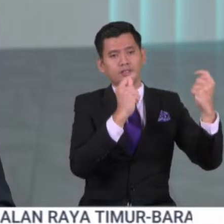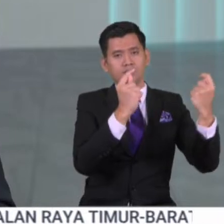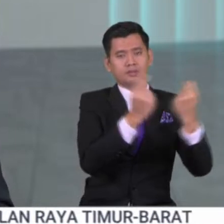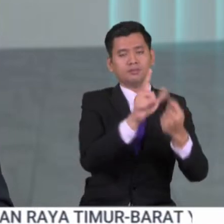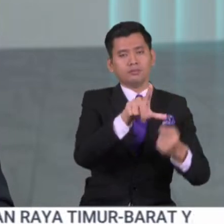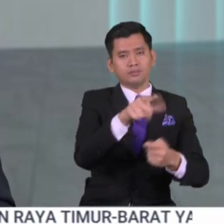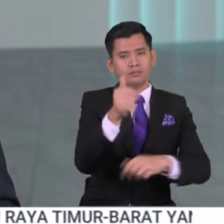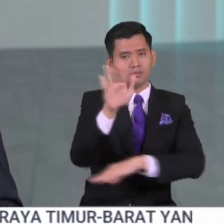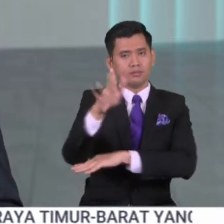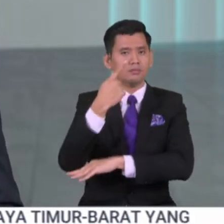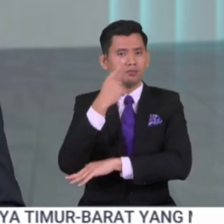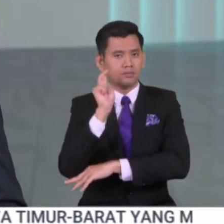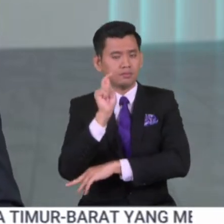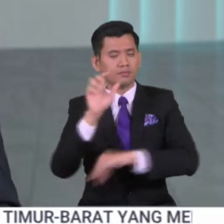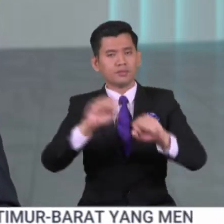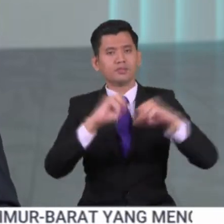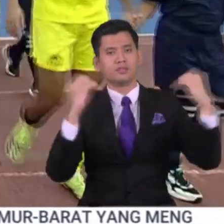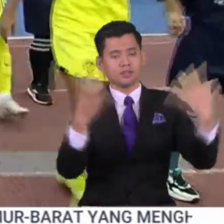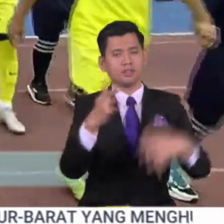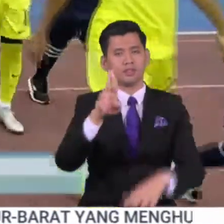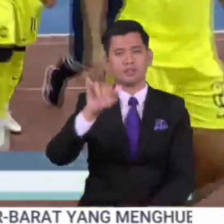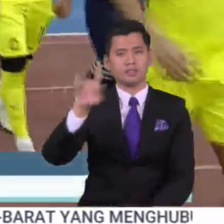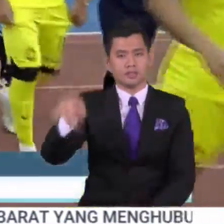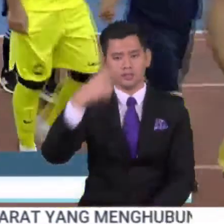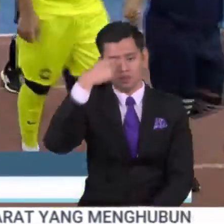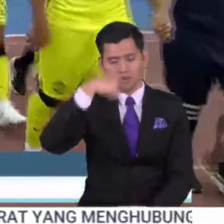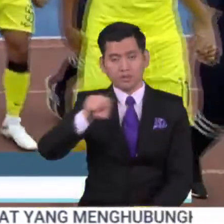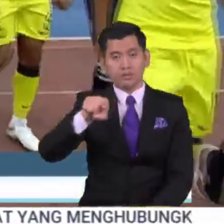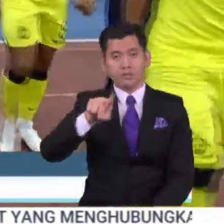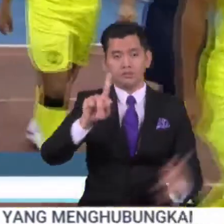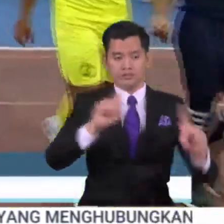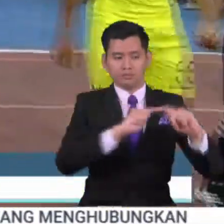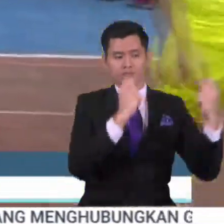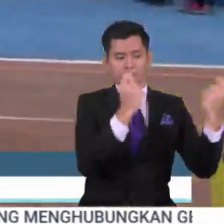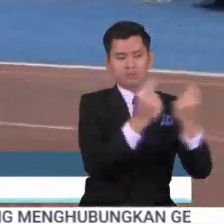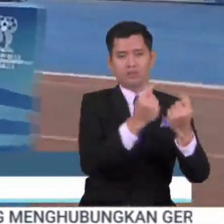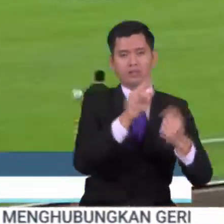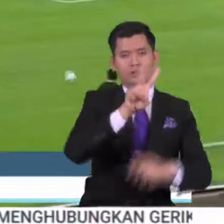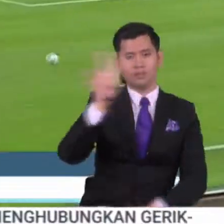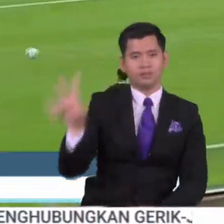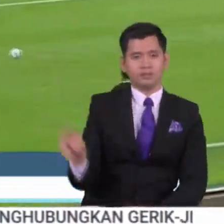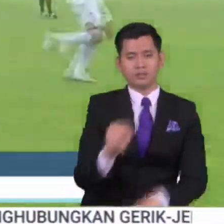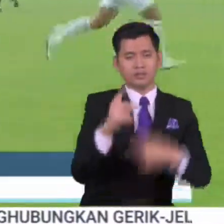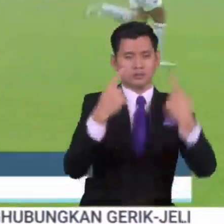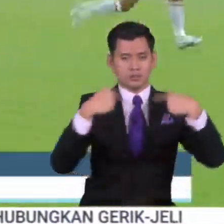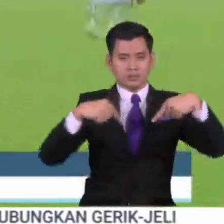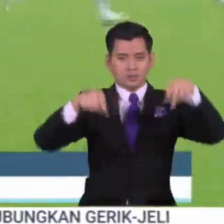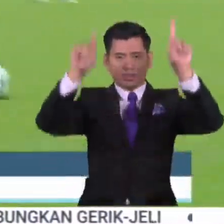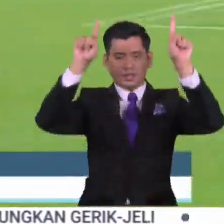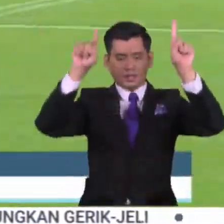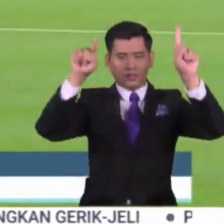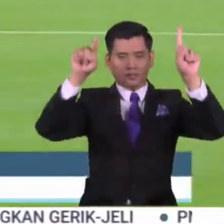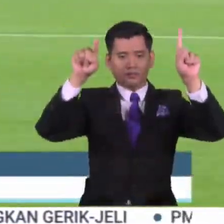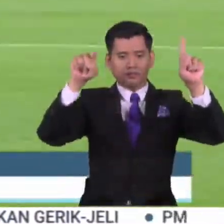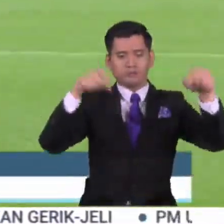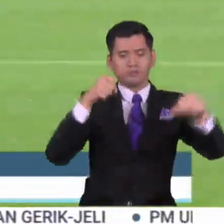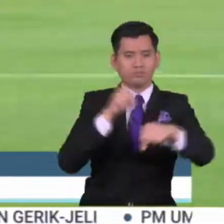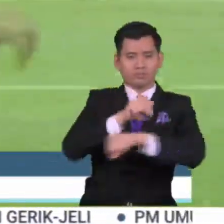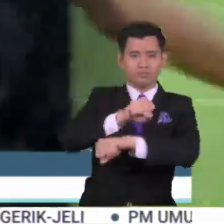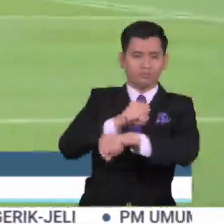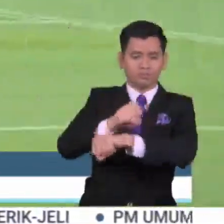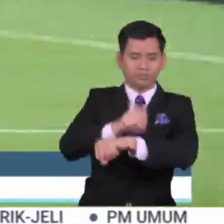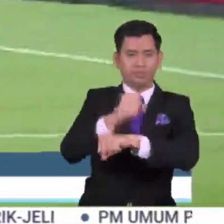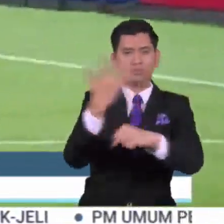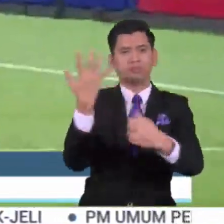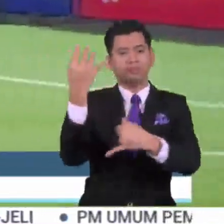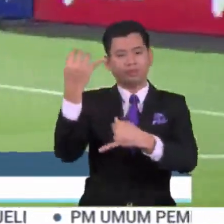petang tadi beraksi di stadiion rayong Thailand juara Bertan Vietnam jelas menguasai permainan dengan serangan bertali arus Kapan barisan